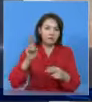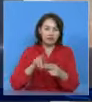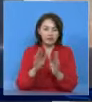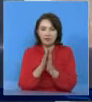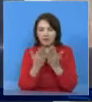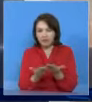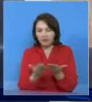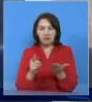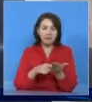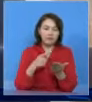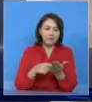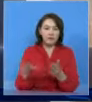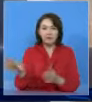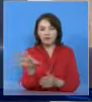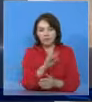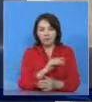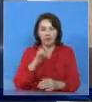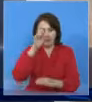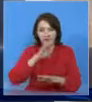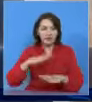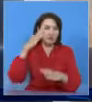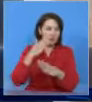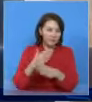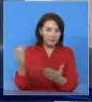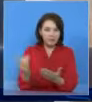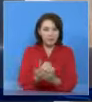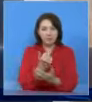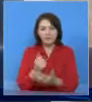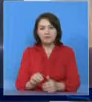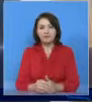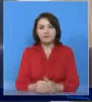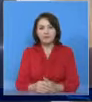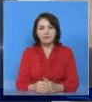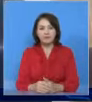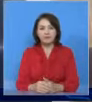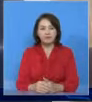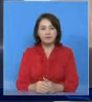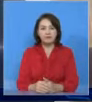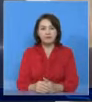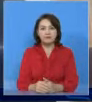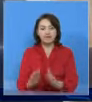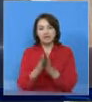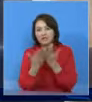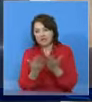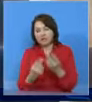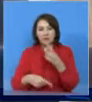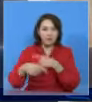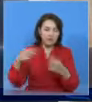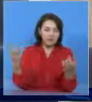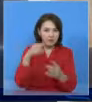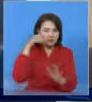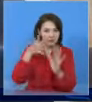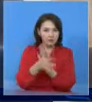кітап әдебиетшілер барлық елдерде қолдау тауып жатыр қазір. Әдебиетке оралу керек екендігі, кітап қорғалу керек екендігі түсінікті